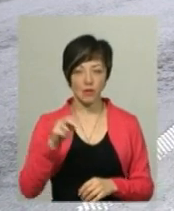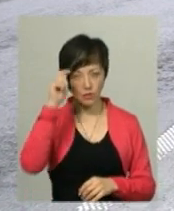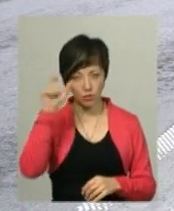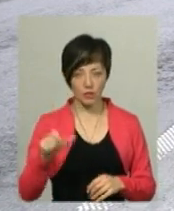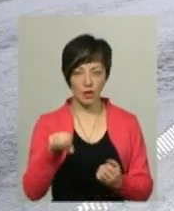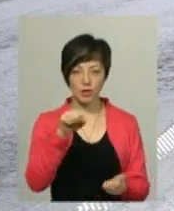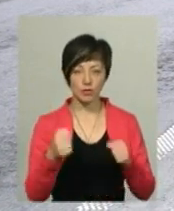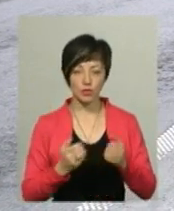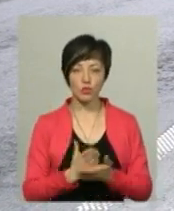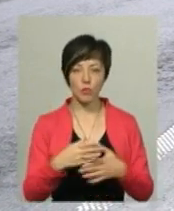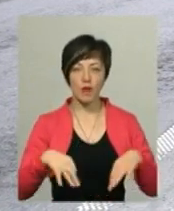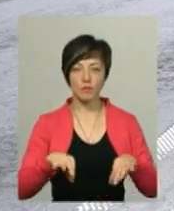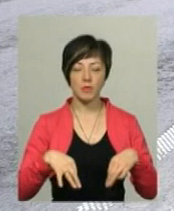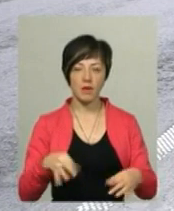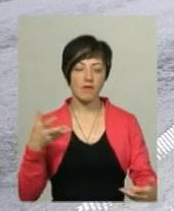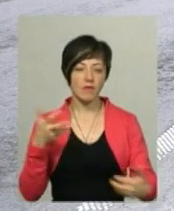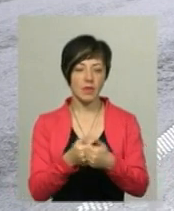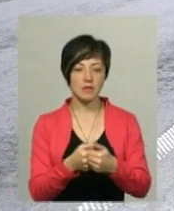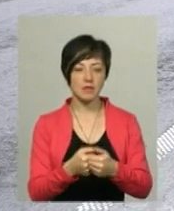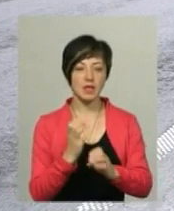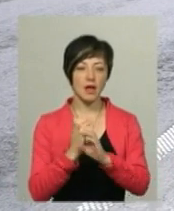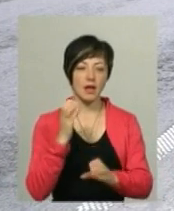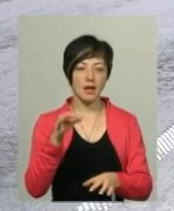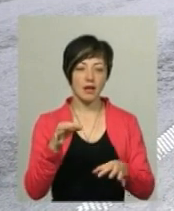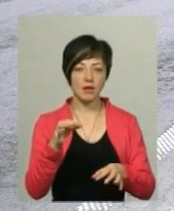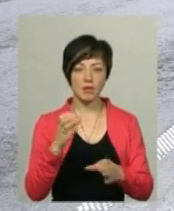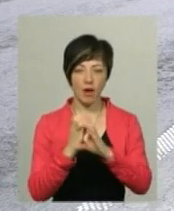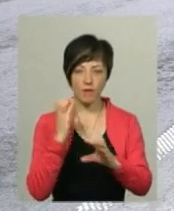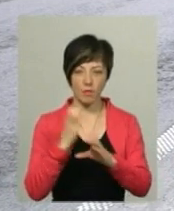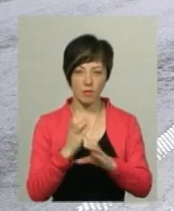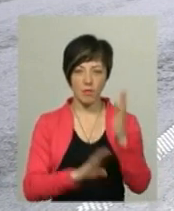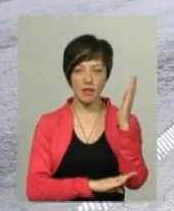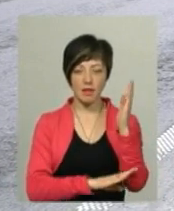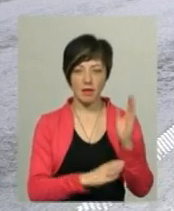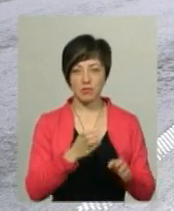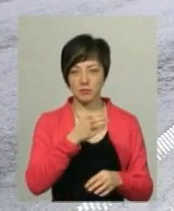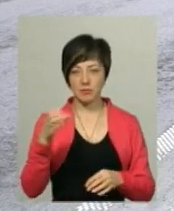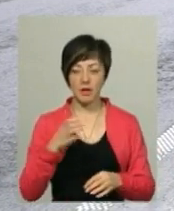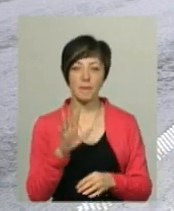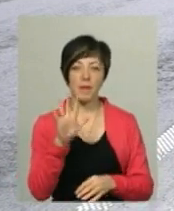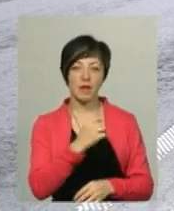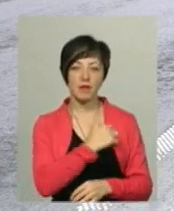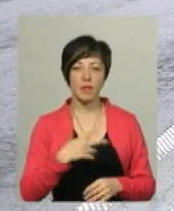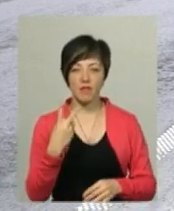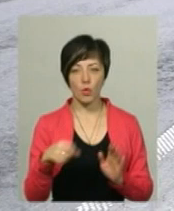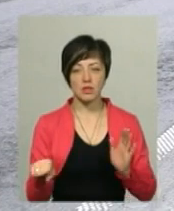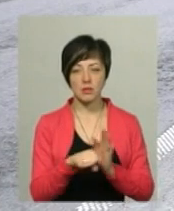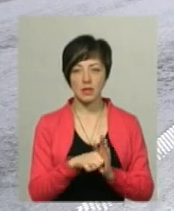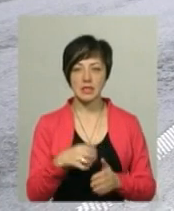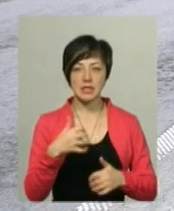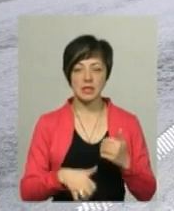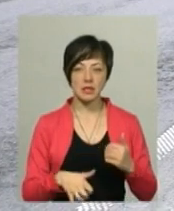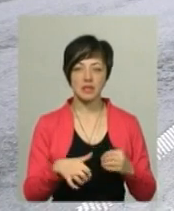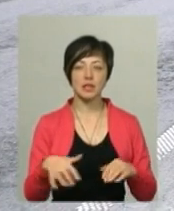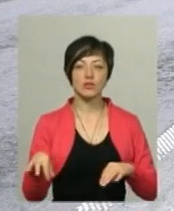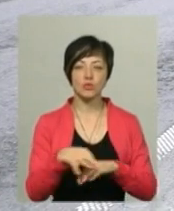чоловік, керуючи службовим автомобілем, врізався у лісовоз. Унаслідок ДТП двоє людей загинуло, п'ятеро травмувалось. Серед загиблих –